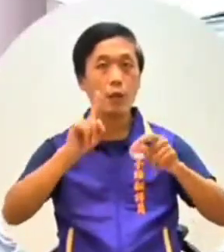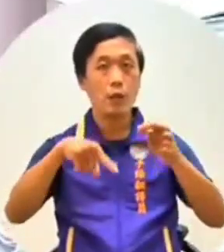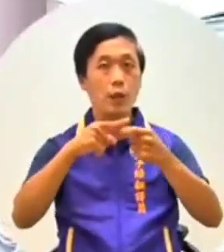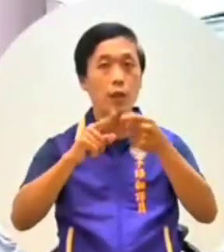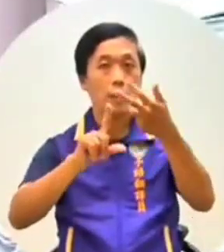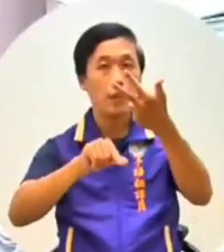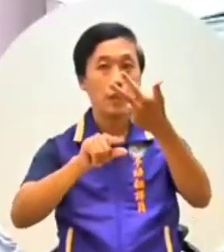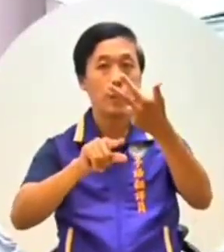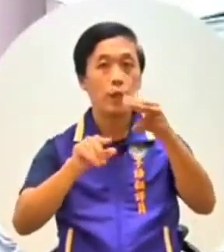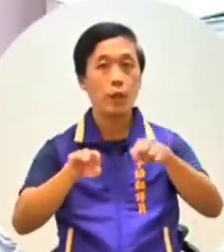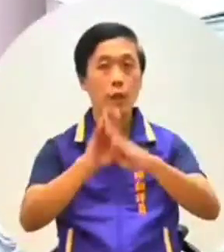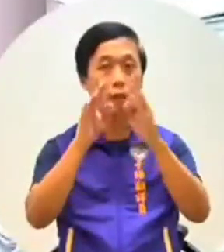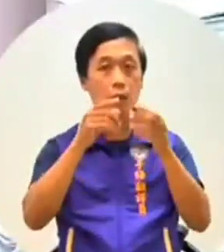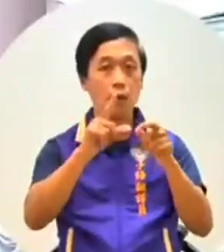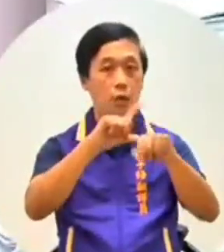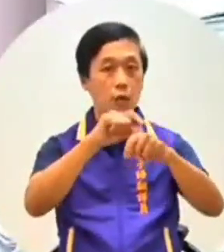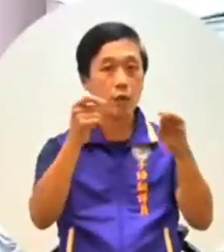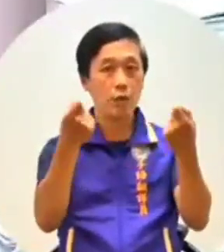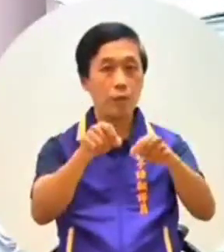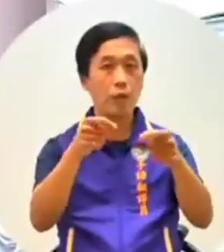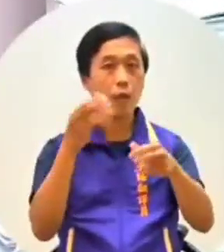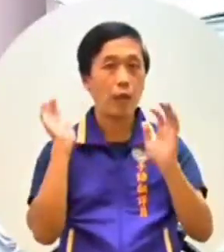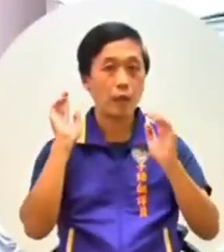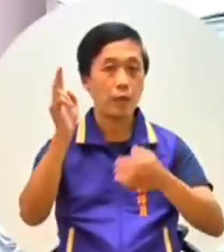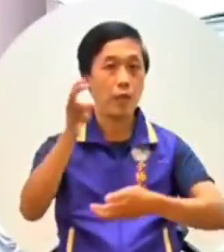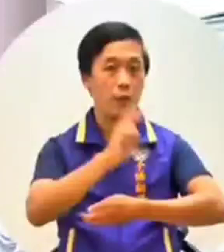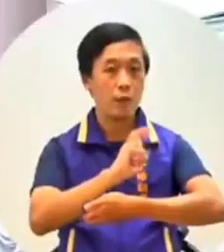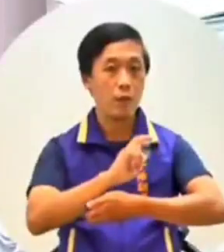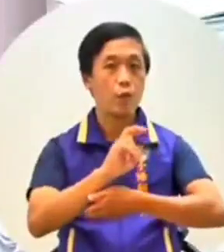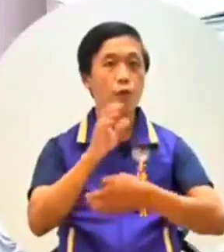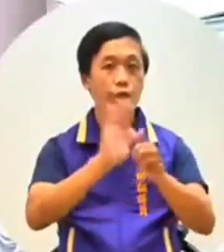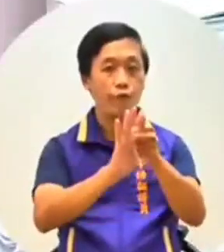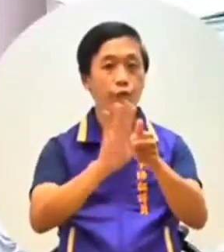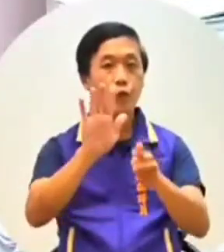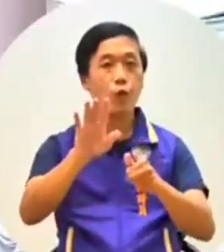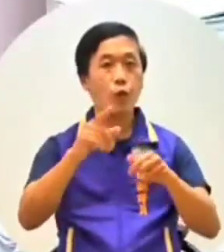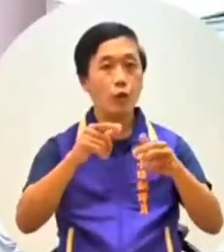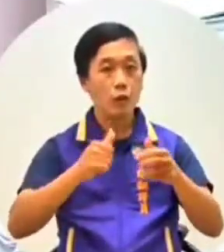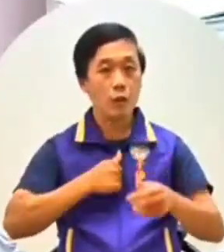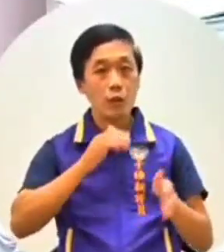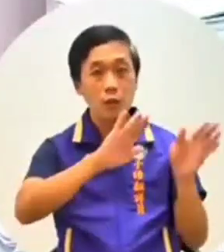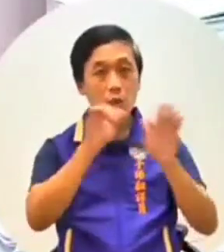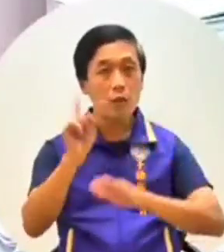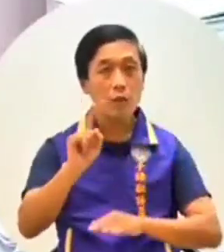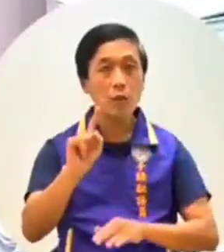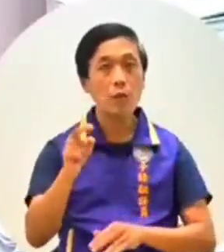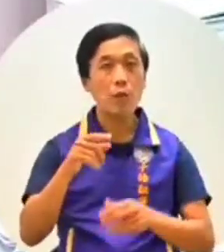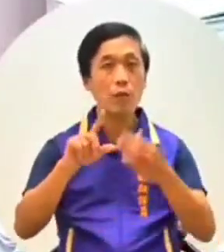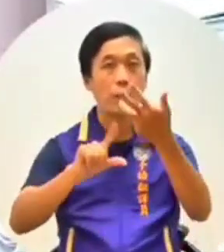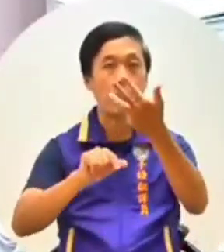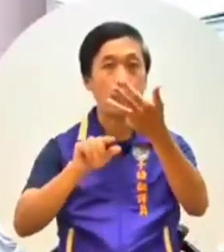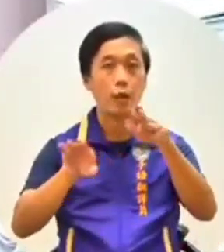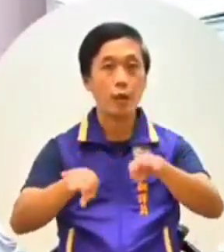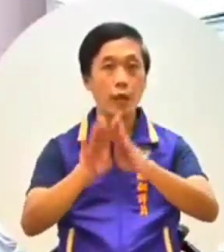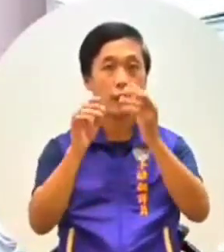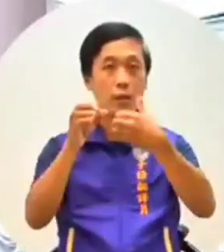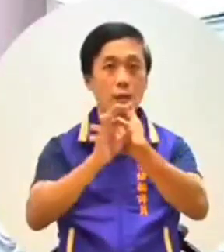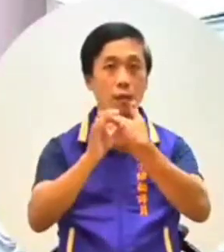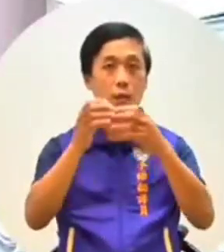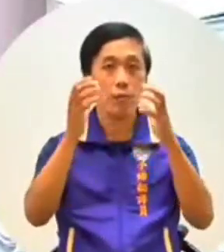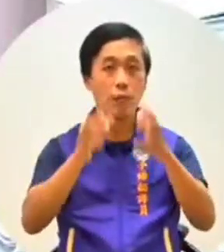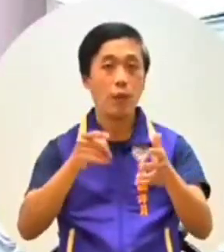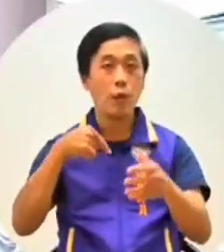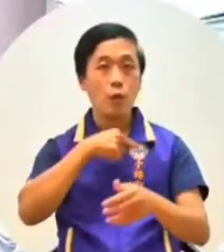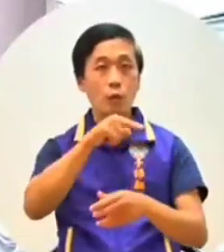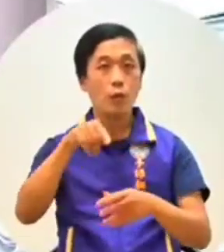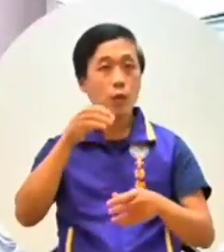的临时定点的托育服务，但实际呢他的运作成效又是如何呢？八月开始试办了，我们其